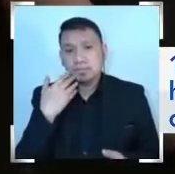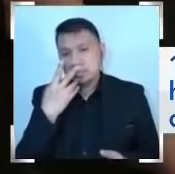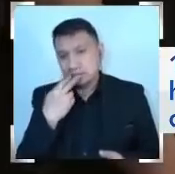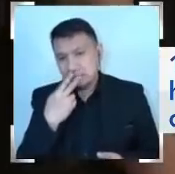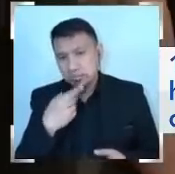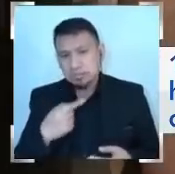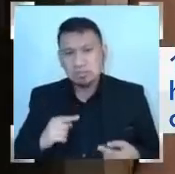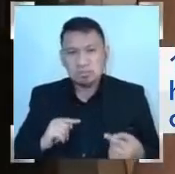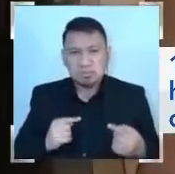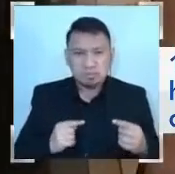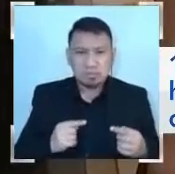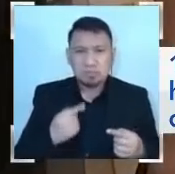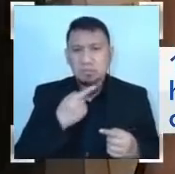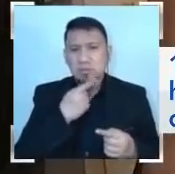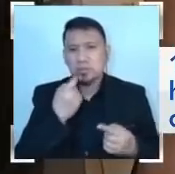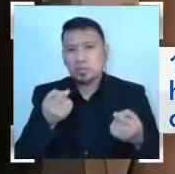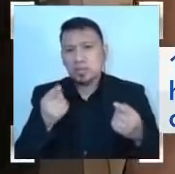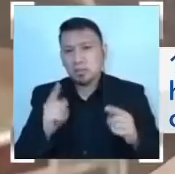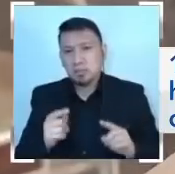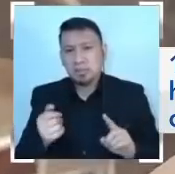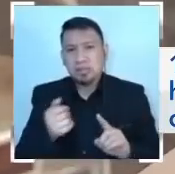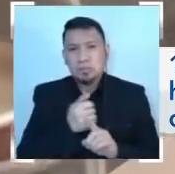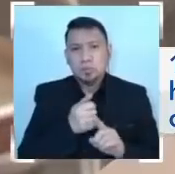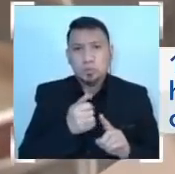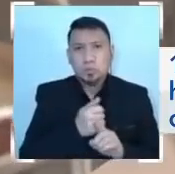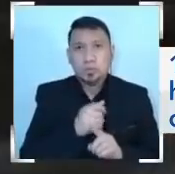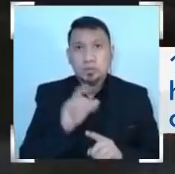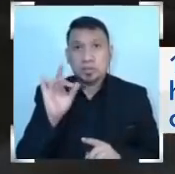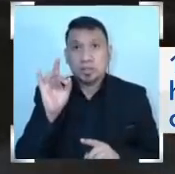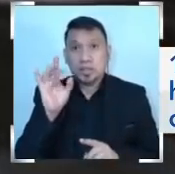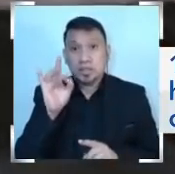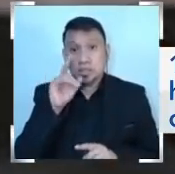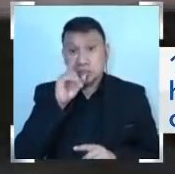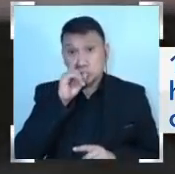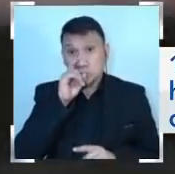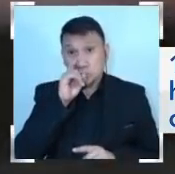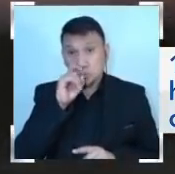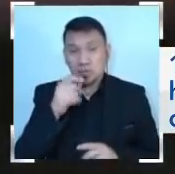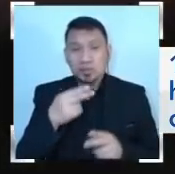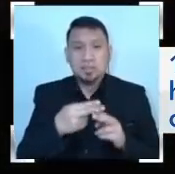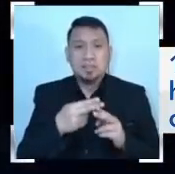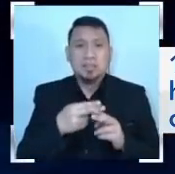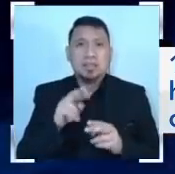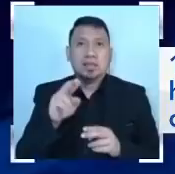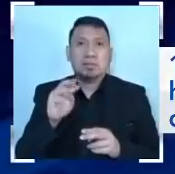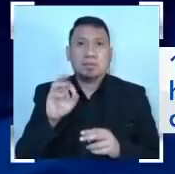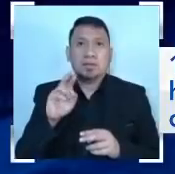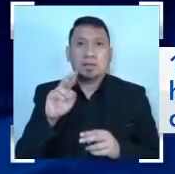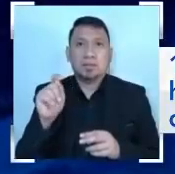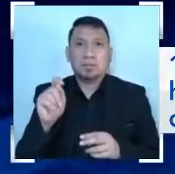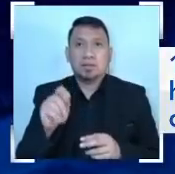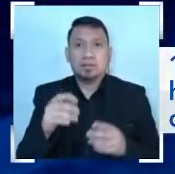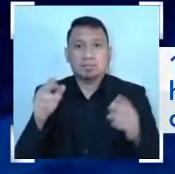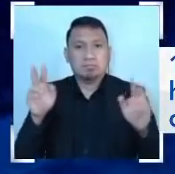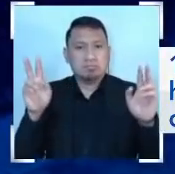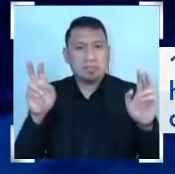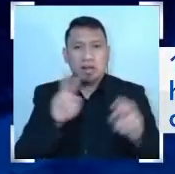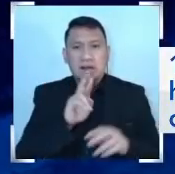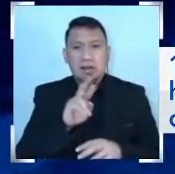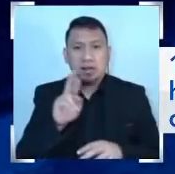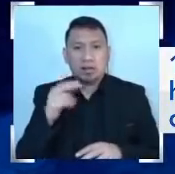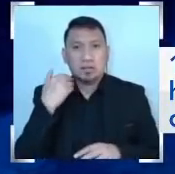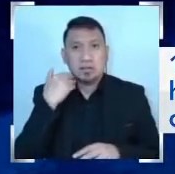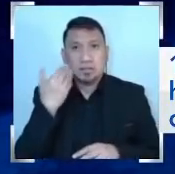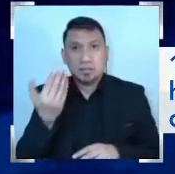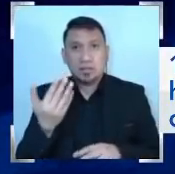brutal na paraan. Ang 18-anyos na anak ni Maricar na si Raymark Rabotazo o RR, nasawi matapos umanong sumailalim